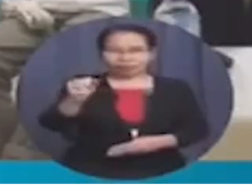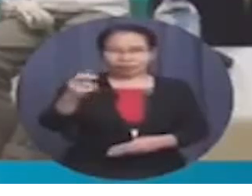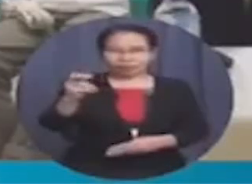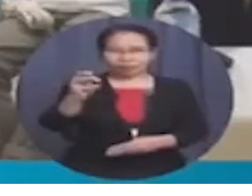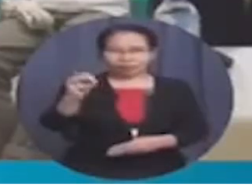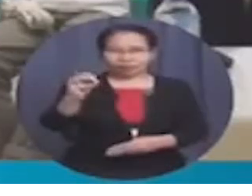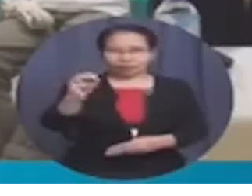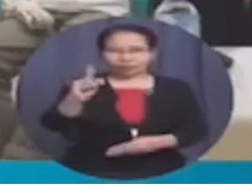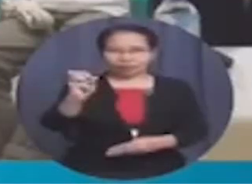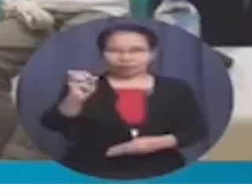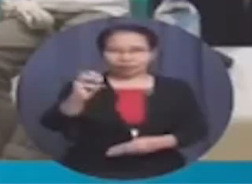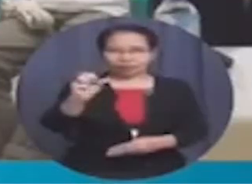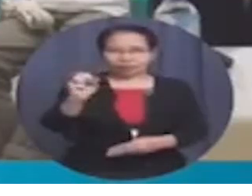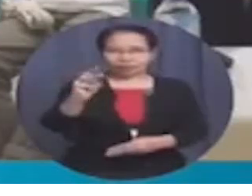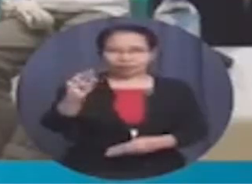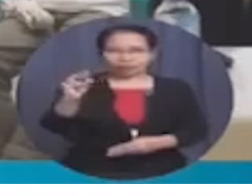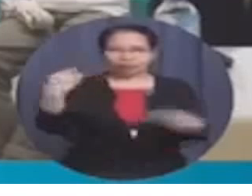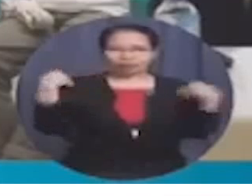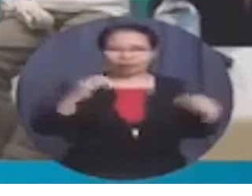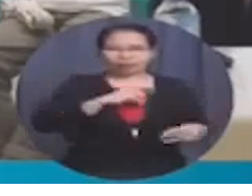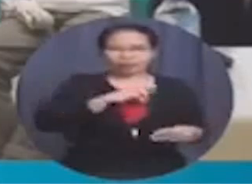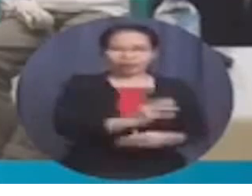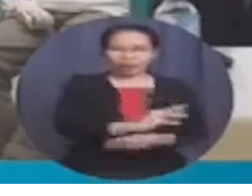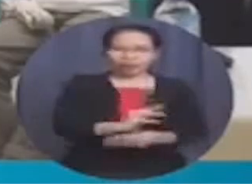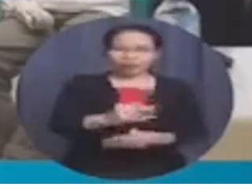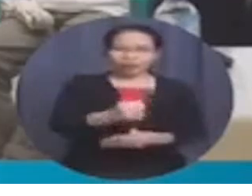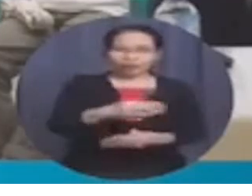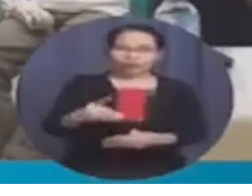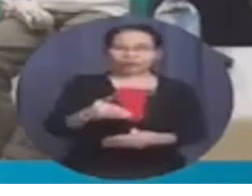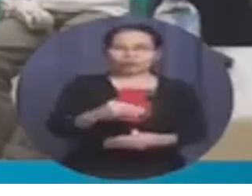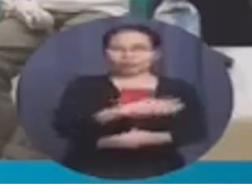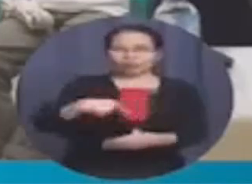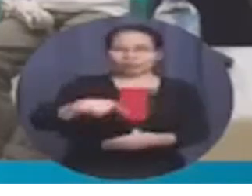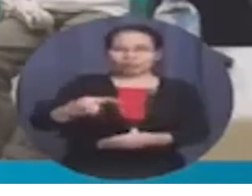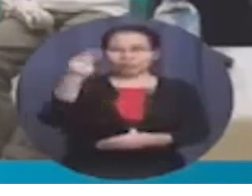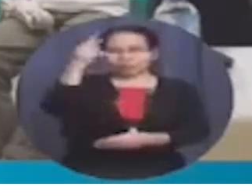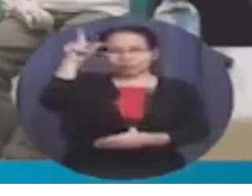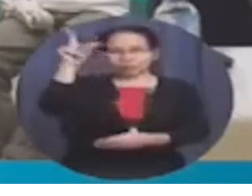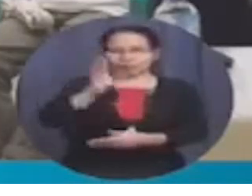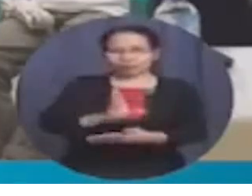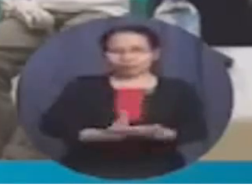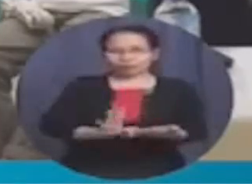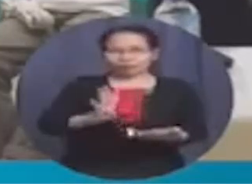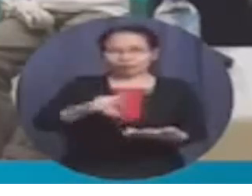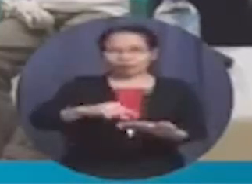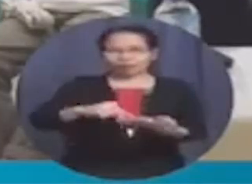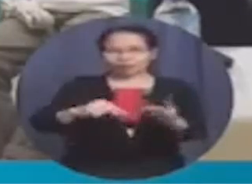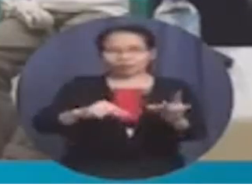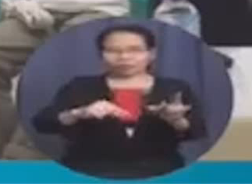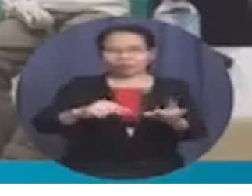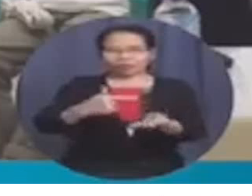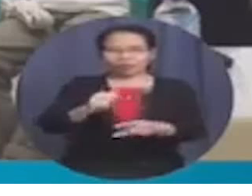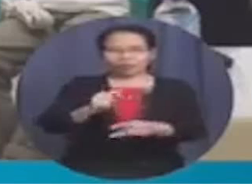Shintoism, Taoism. May mga kanya-kanya silang Diyos. Ang sabi ni Pablo sa 4:8